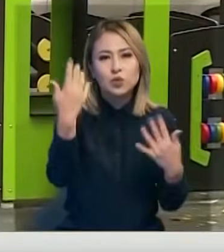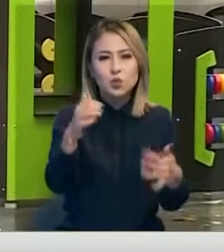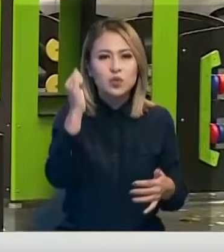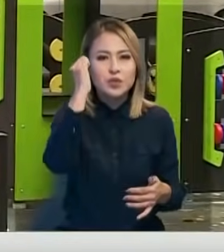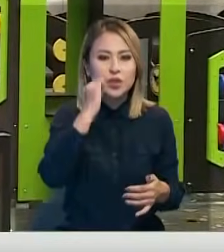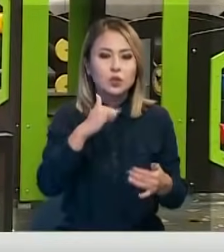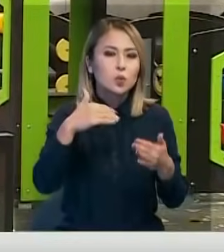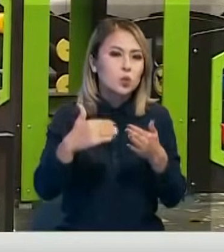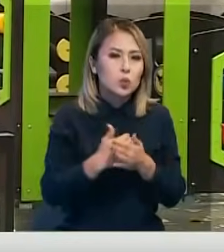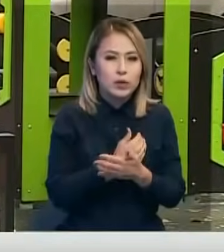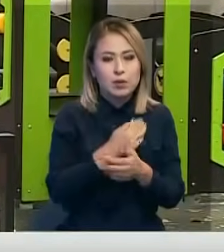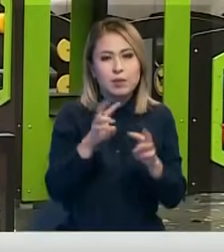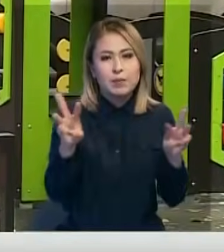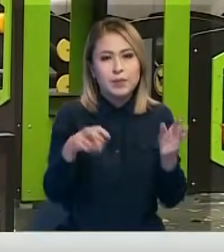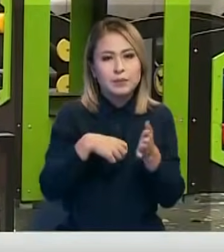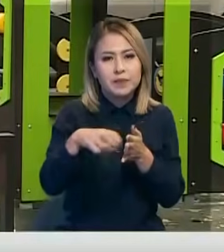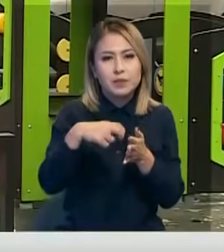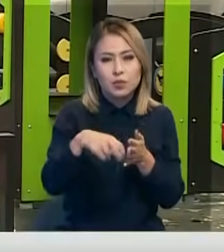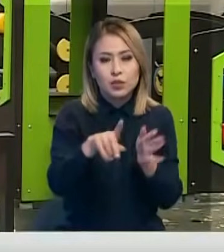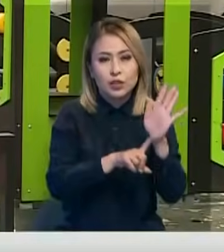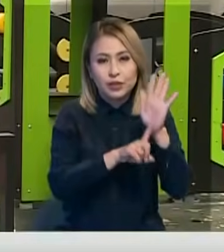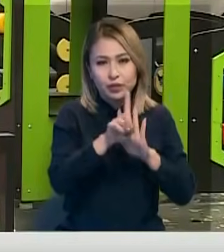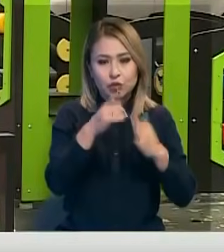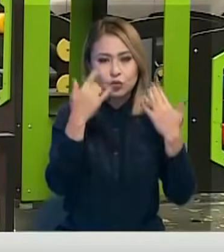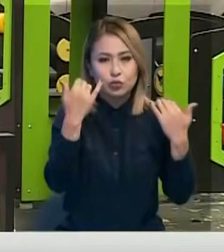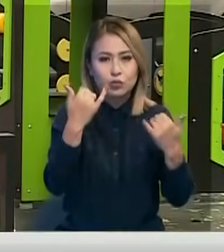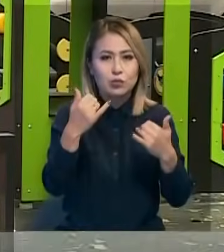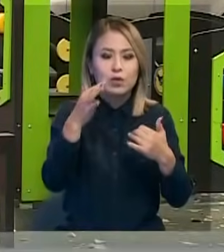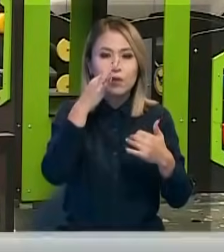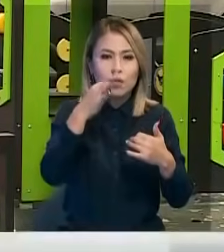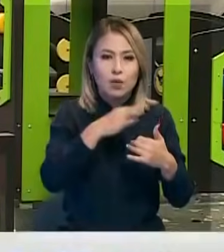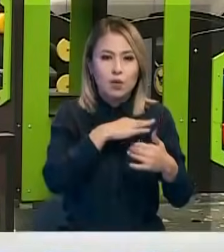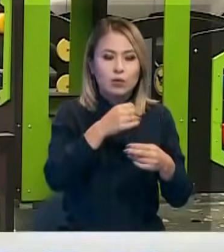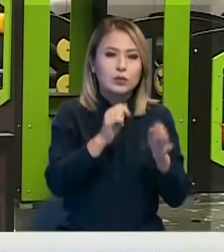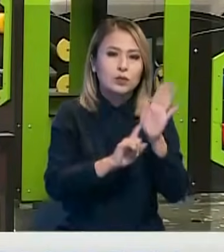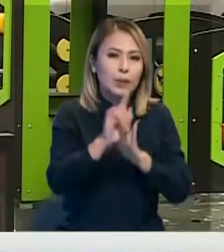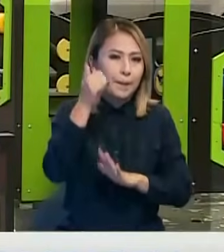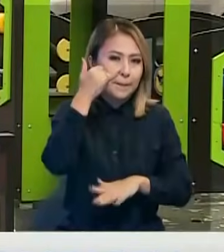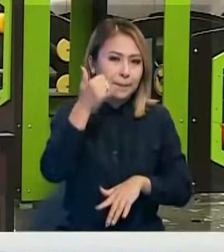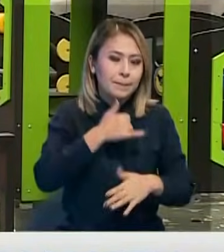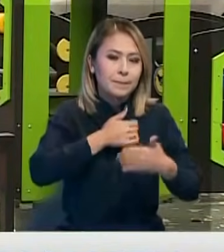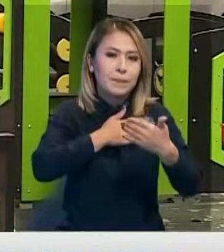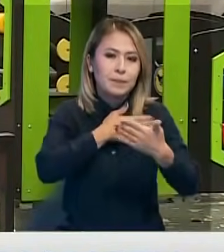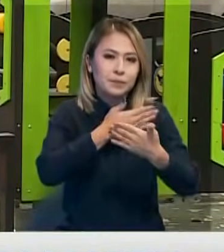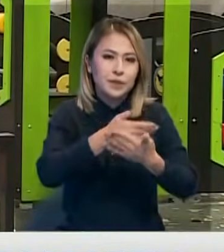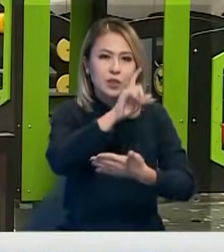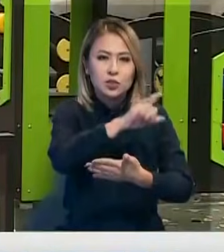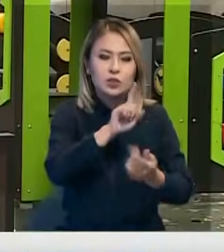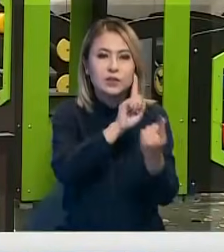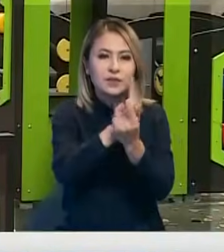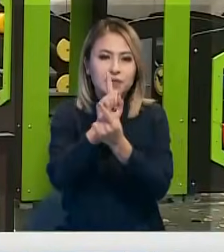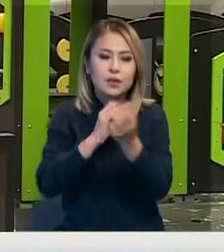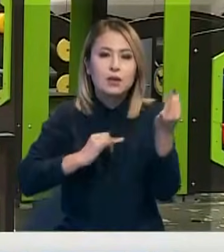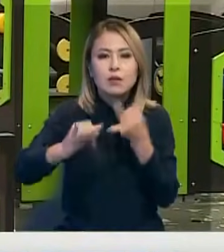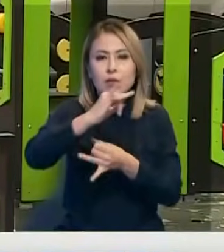еді. Жаңарту үшін әкімдікке хат жаза бастадық. Содан кейін әкімдік атынан урбанистер хабарласты. Белсенді тұрғындармен кездесіп,